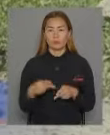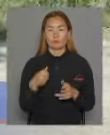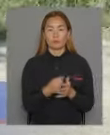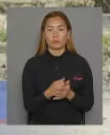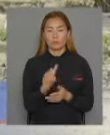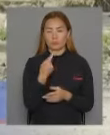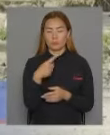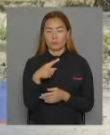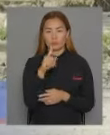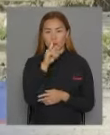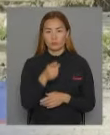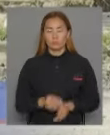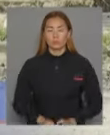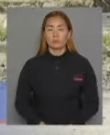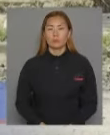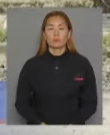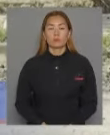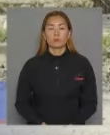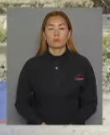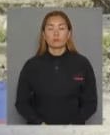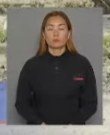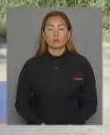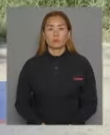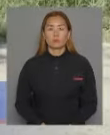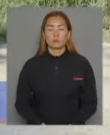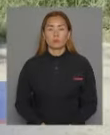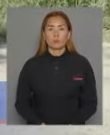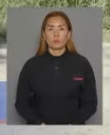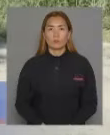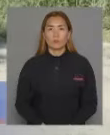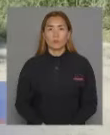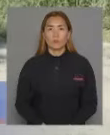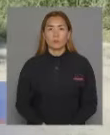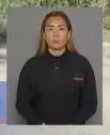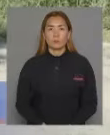конца текущего года. Аружан Эркинбек, Артур Батпанов, телеканал Атрау.